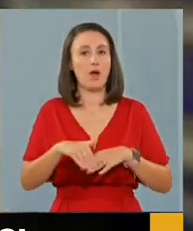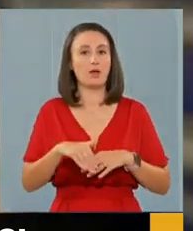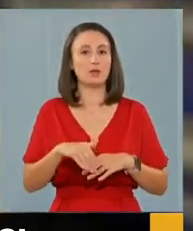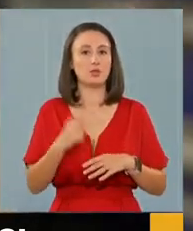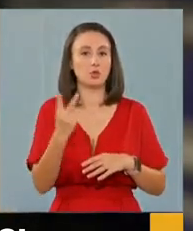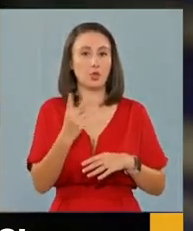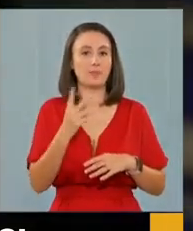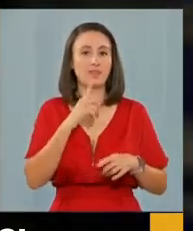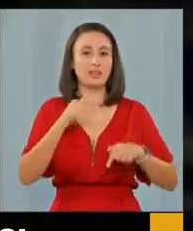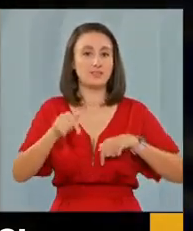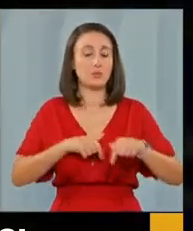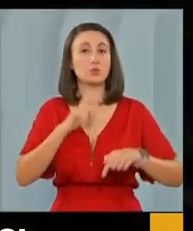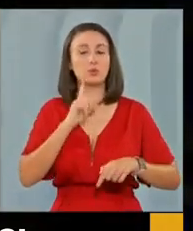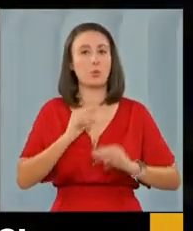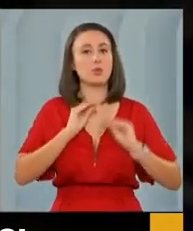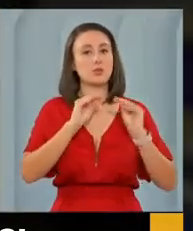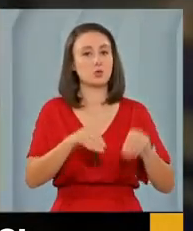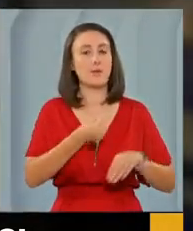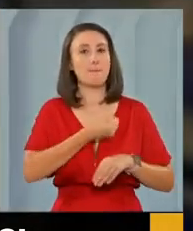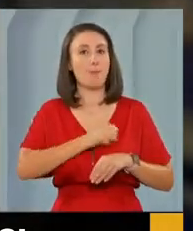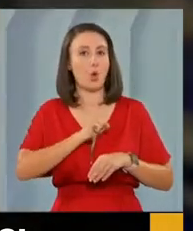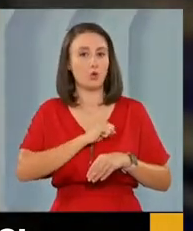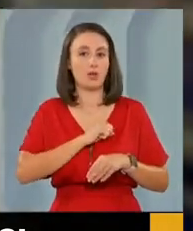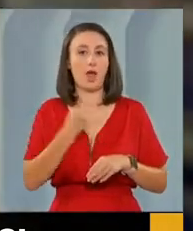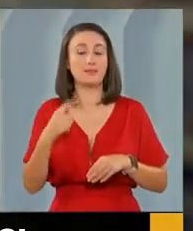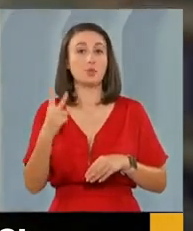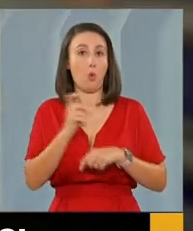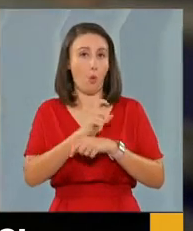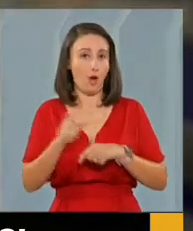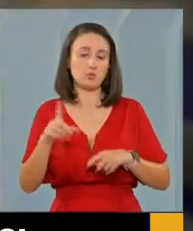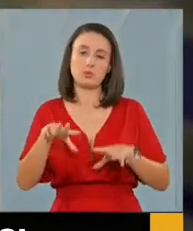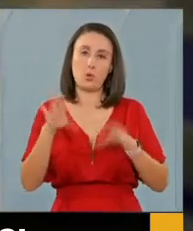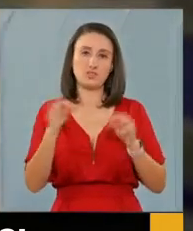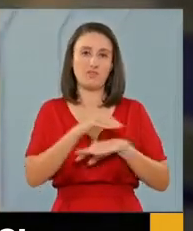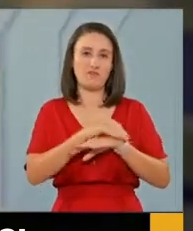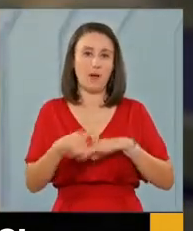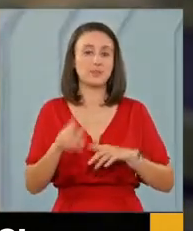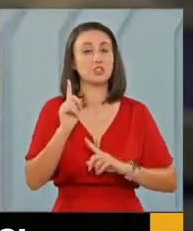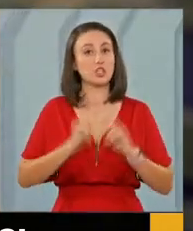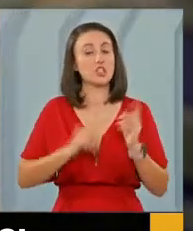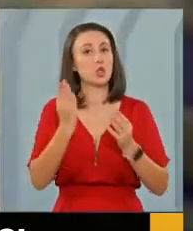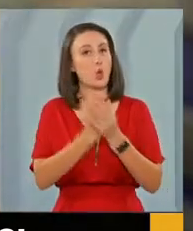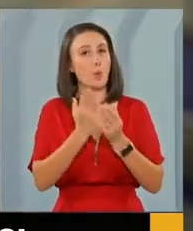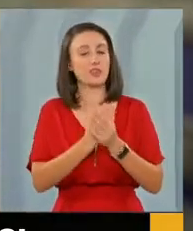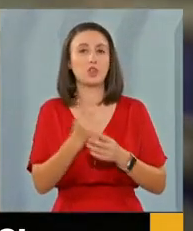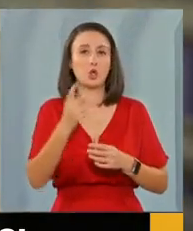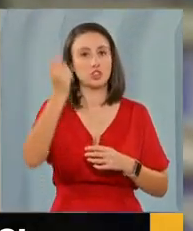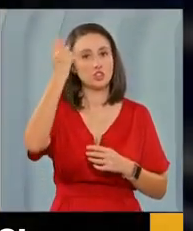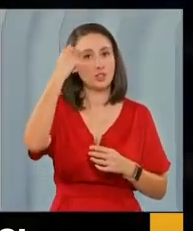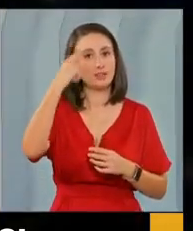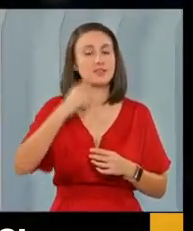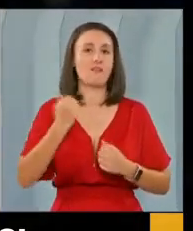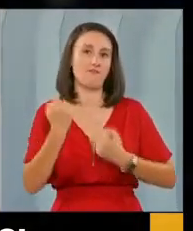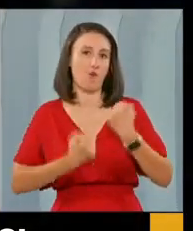2 transportul ar fi trebuit să ajungă în Polonia alte două cazuri au fost găsite de vameși deși în acte doi cetățeni turci la